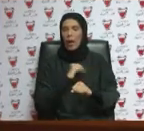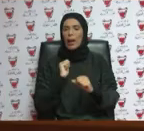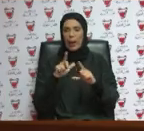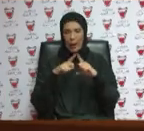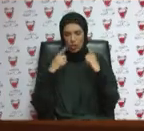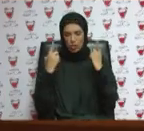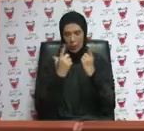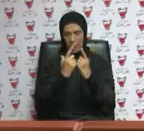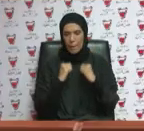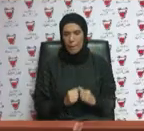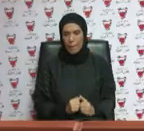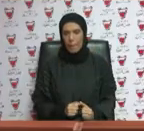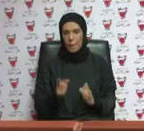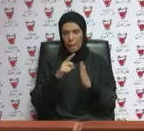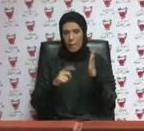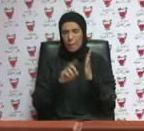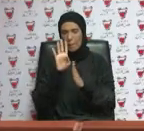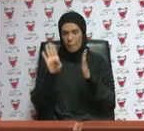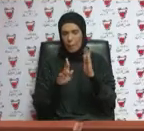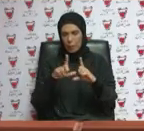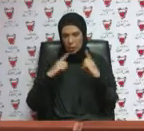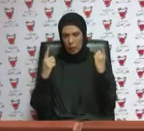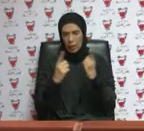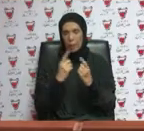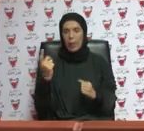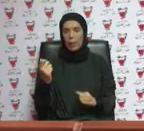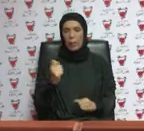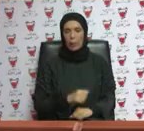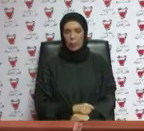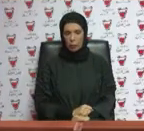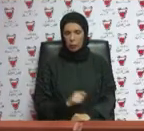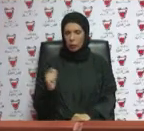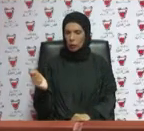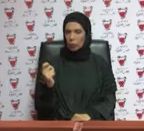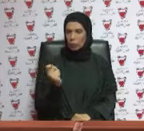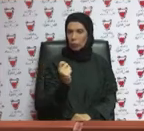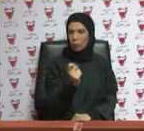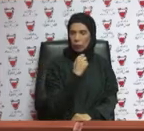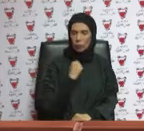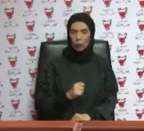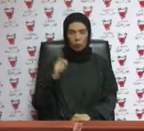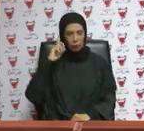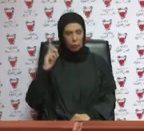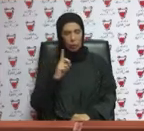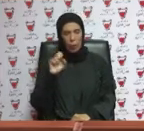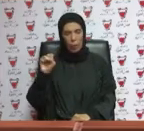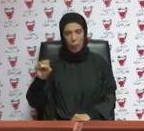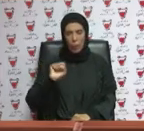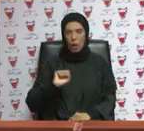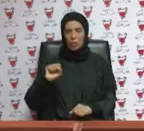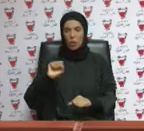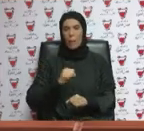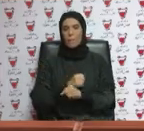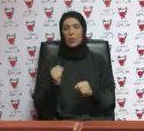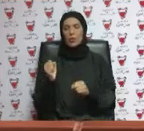أعضاء اللجنة التشريعية وأعضاء اللجنة المالية على سرعتهم في إبداء رأيهم في هذا